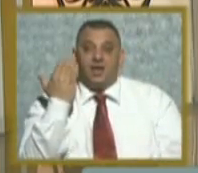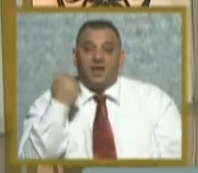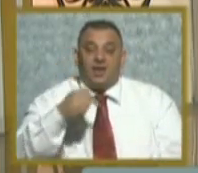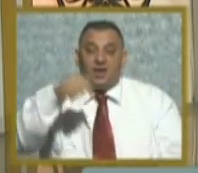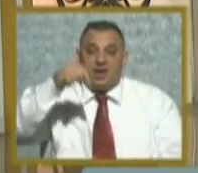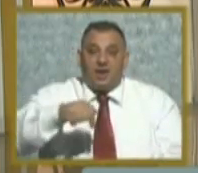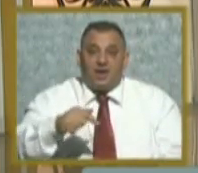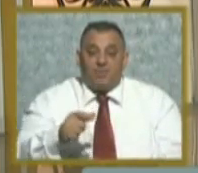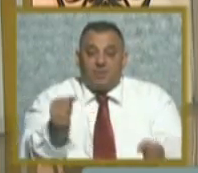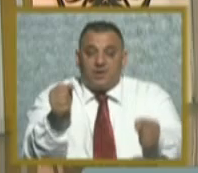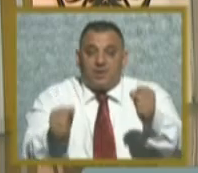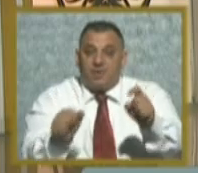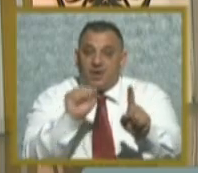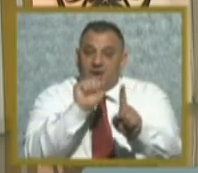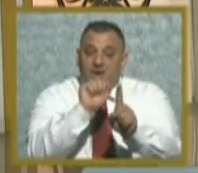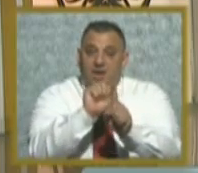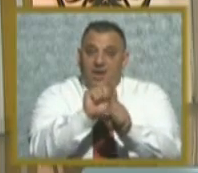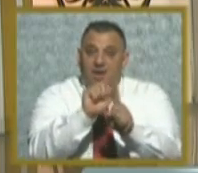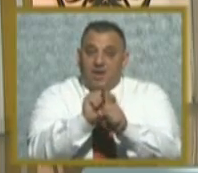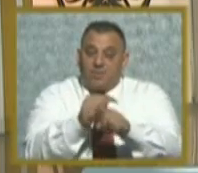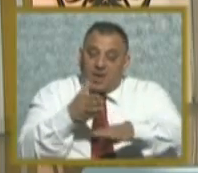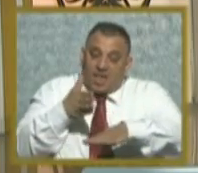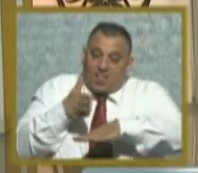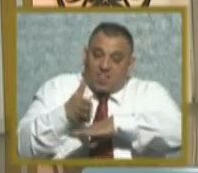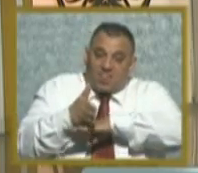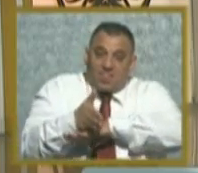الحين لها سيارة خاص يعني نذبح له